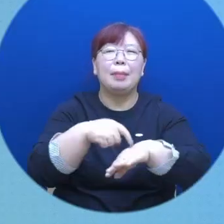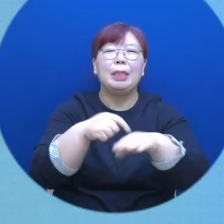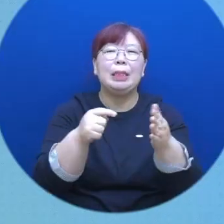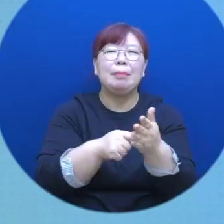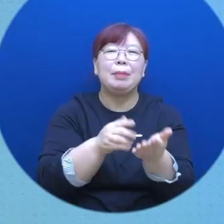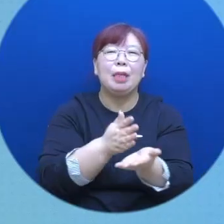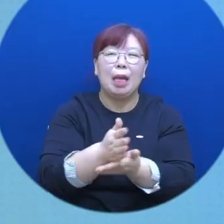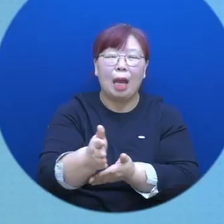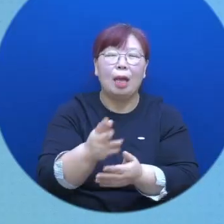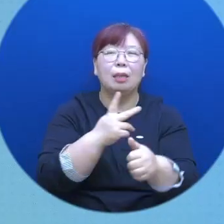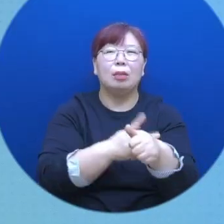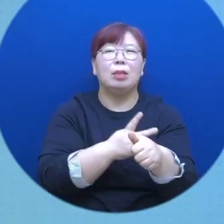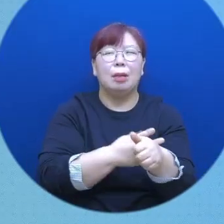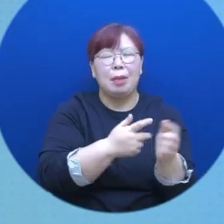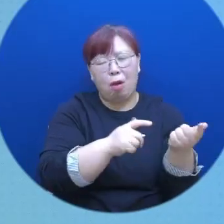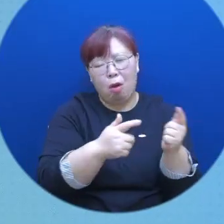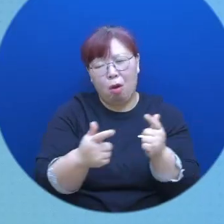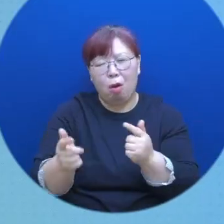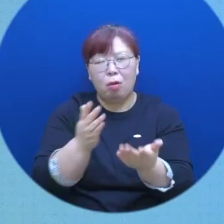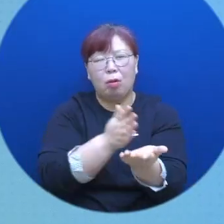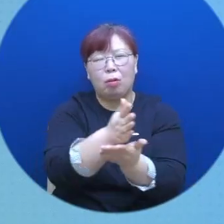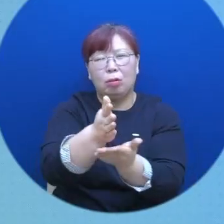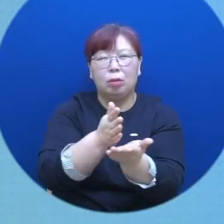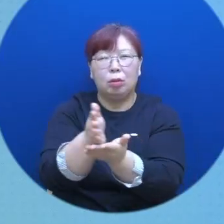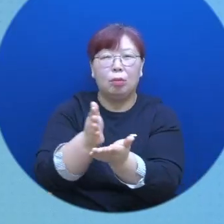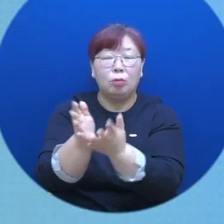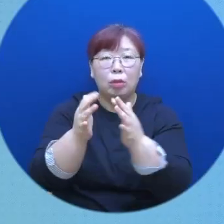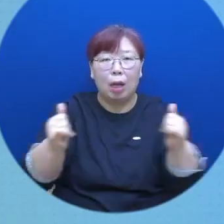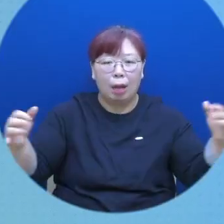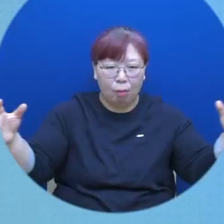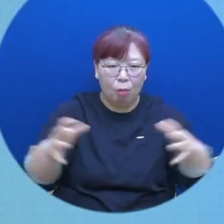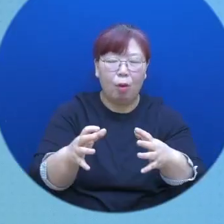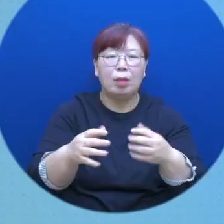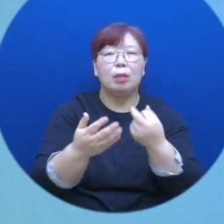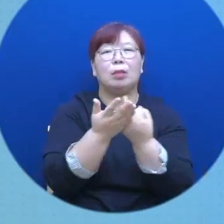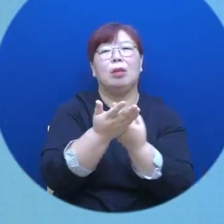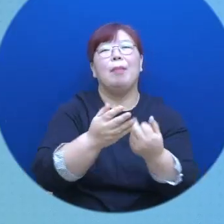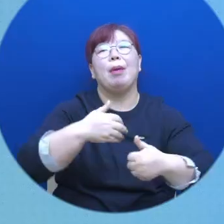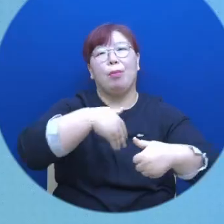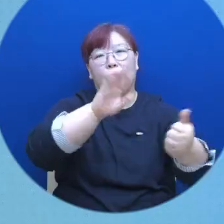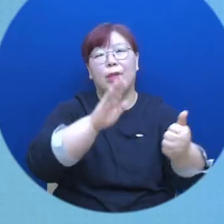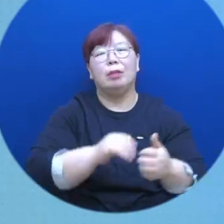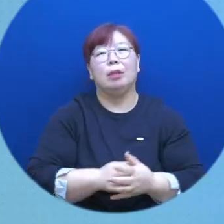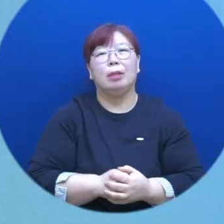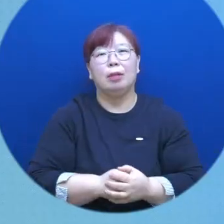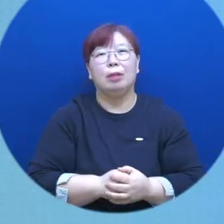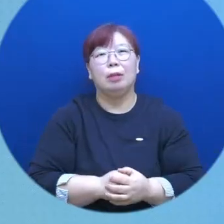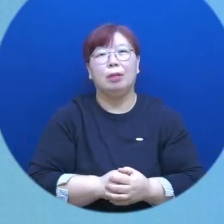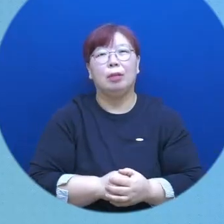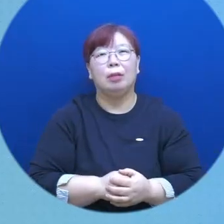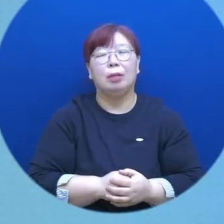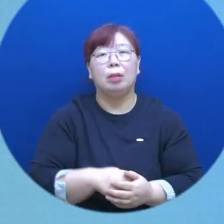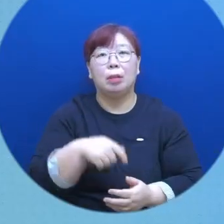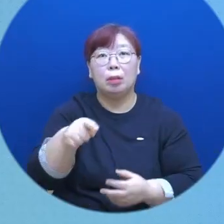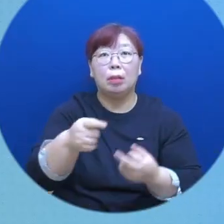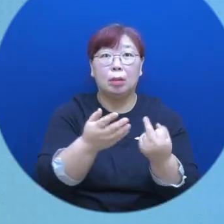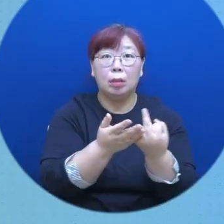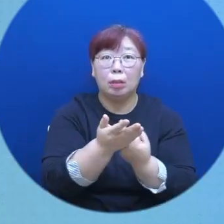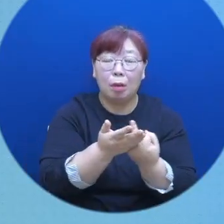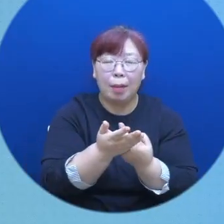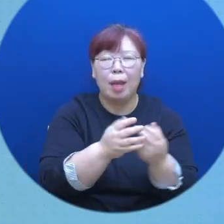이들을 대거 그 섬에 보내게 됩니다. 그리고 그 섬의 여러